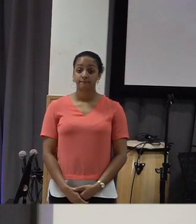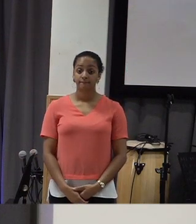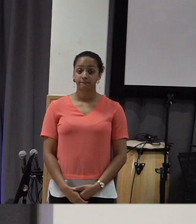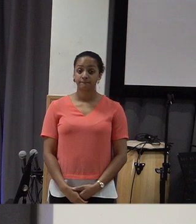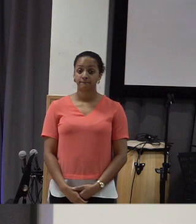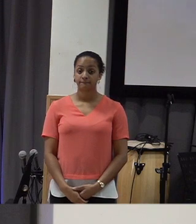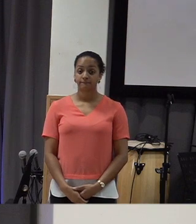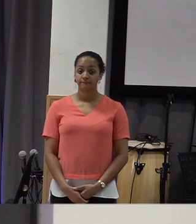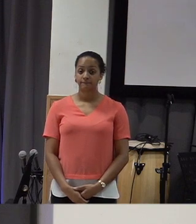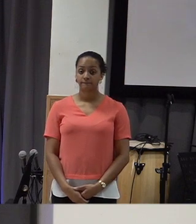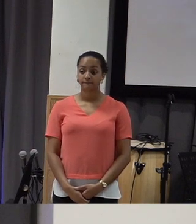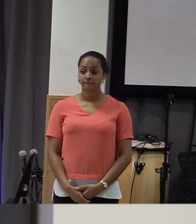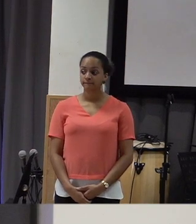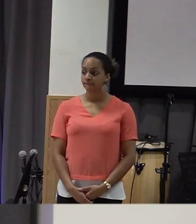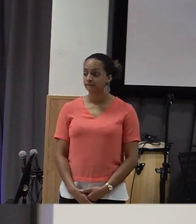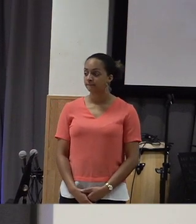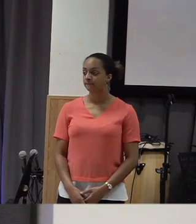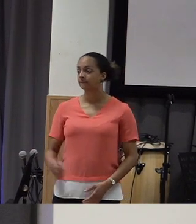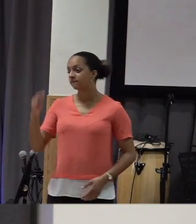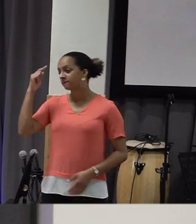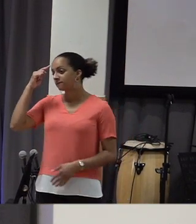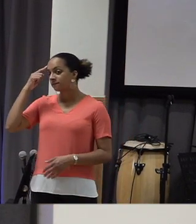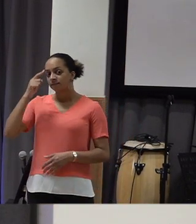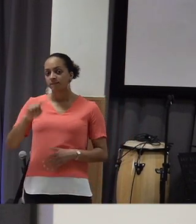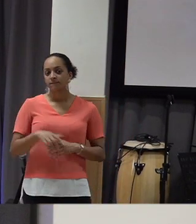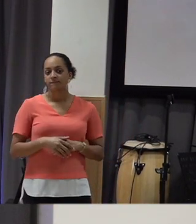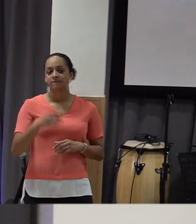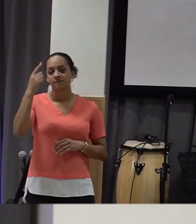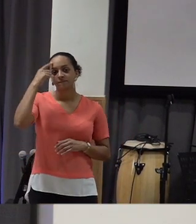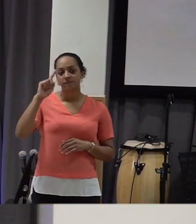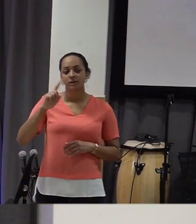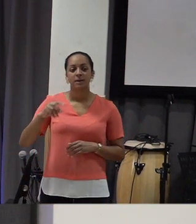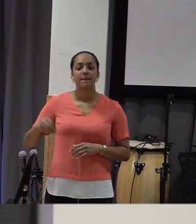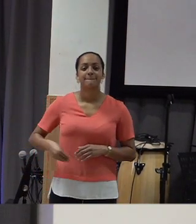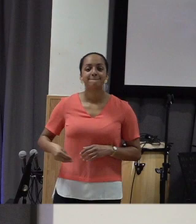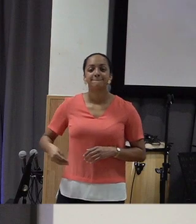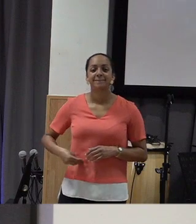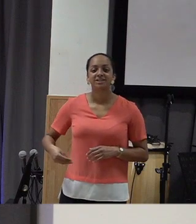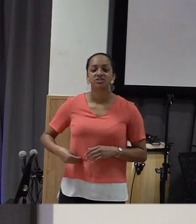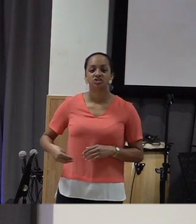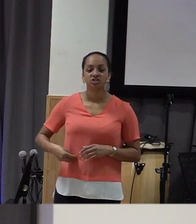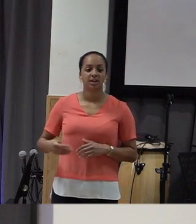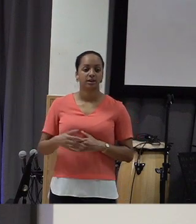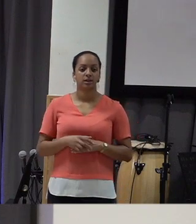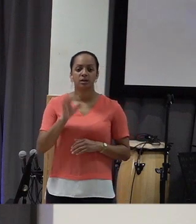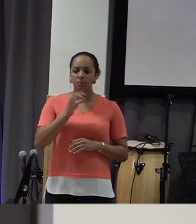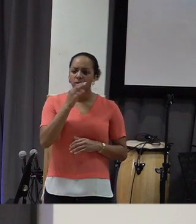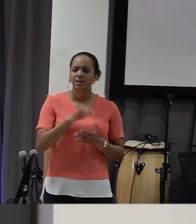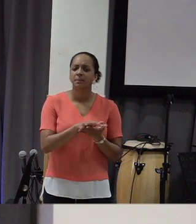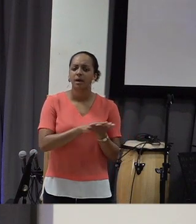Et toutefois, pour ne pas que ce péché devienne un style de vie, une habitude, il est important aussi de s'attaquer aux sources de ce péché. On peut pardonner,